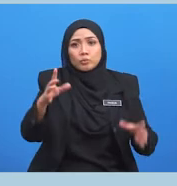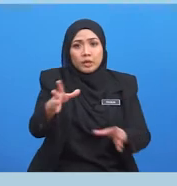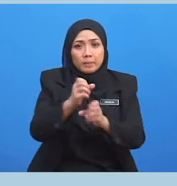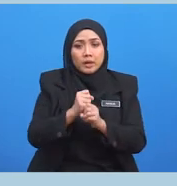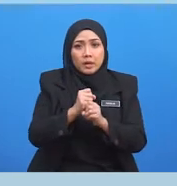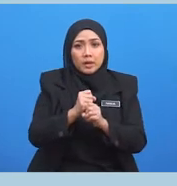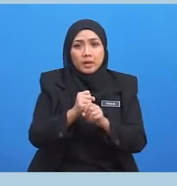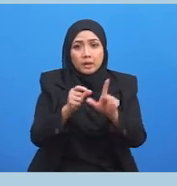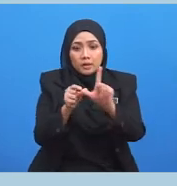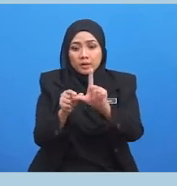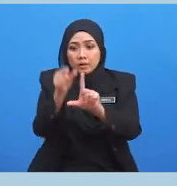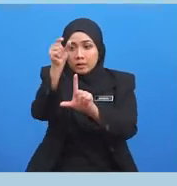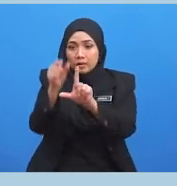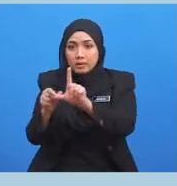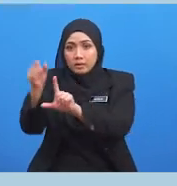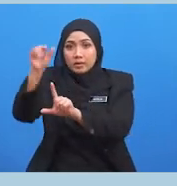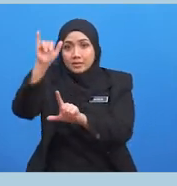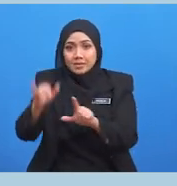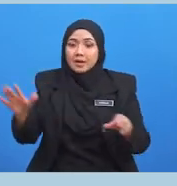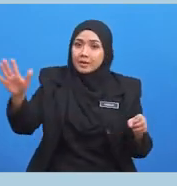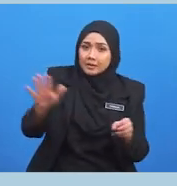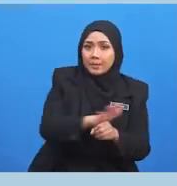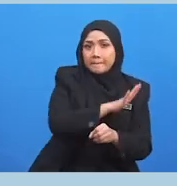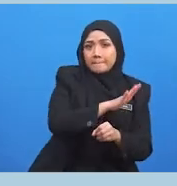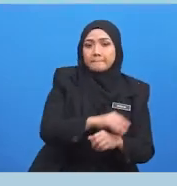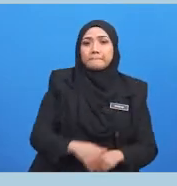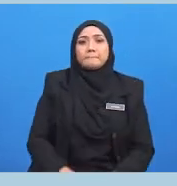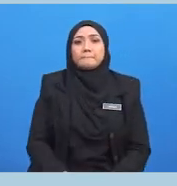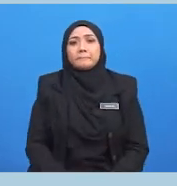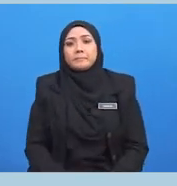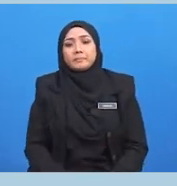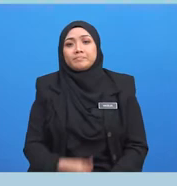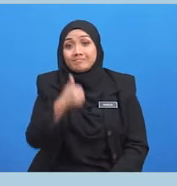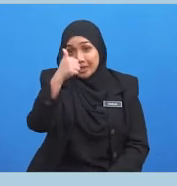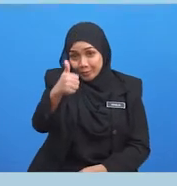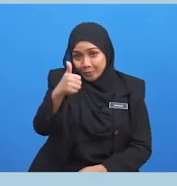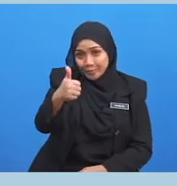perlu ada untuk mendapat graf bar yang lengkap.